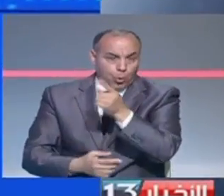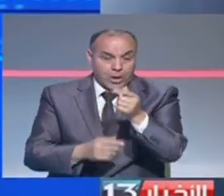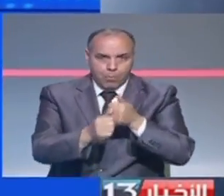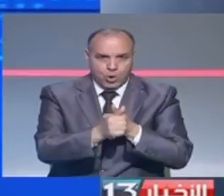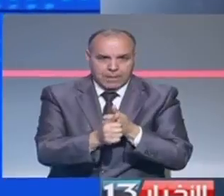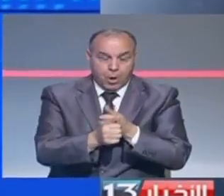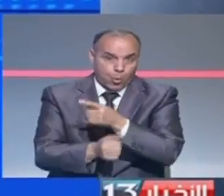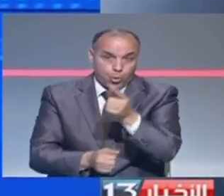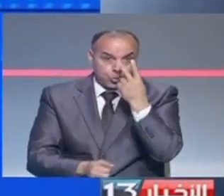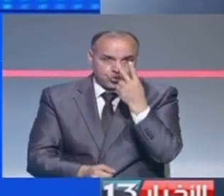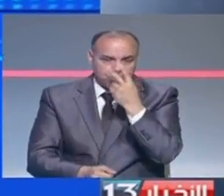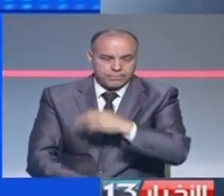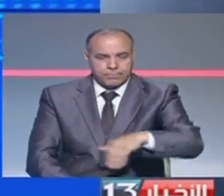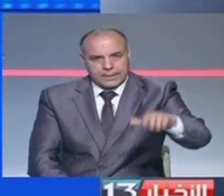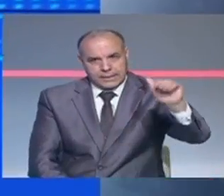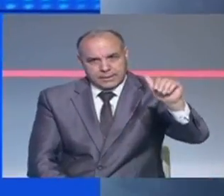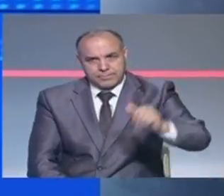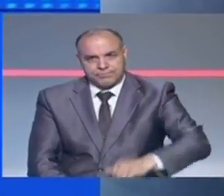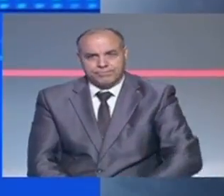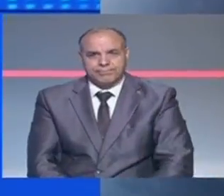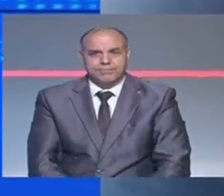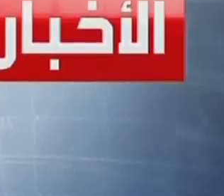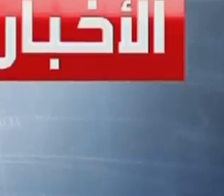المتابعه مشاهدينا الكرام والى اللقاء